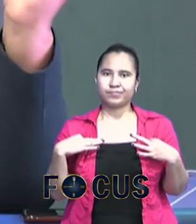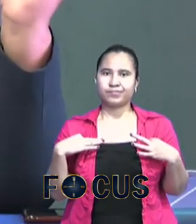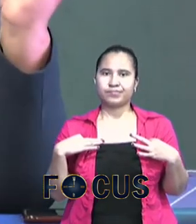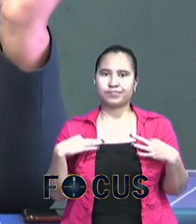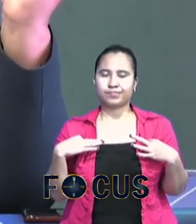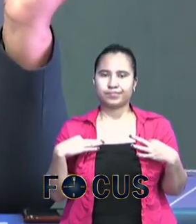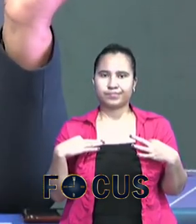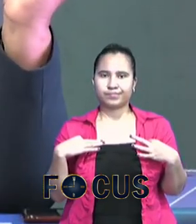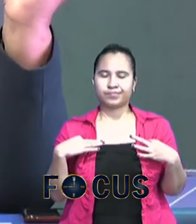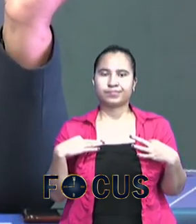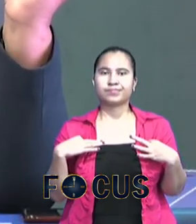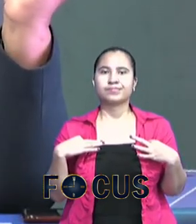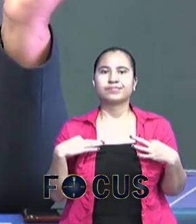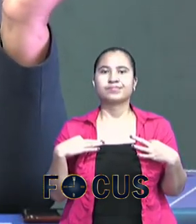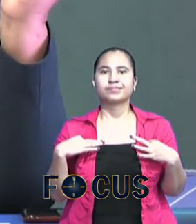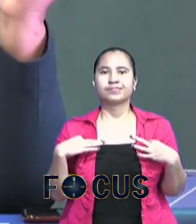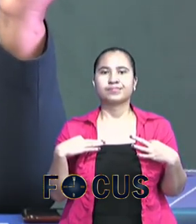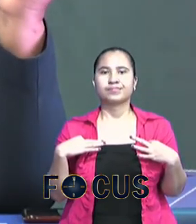ligt erin